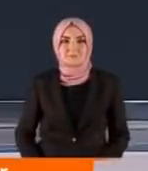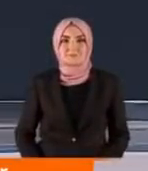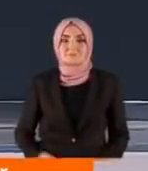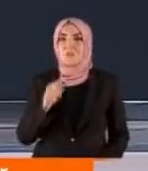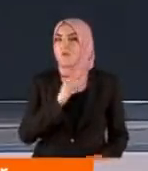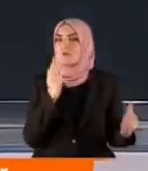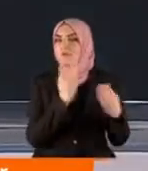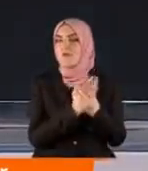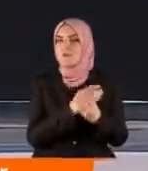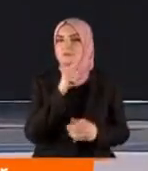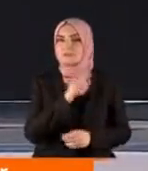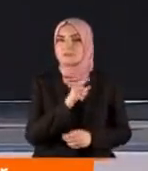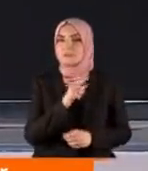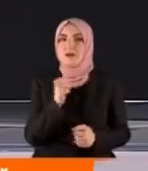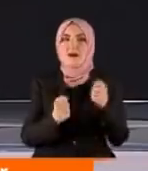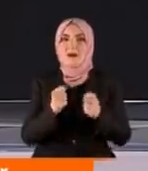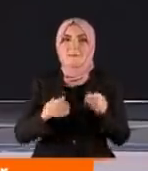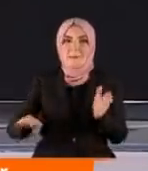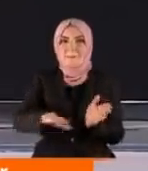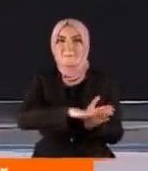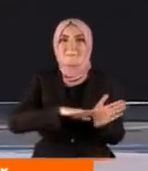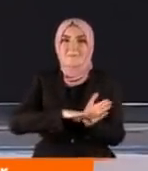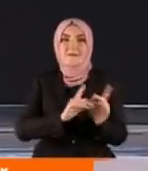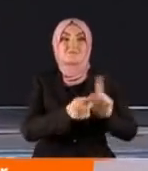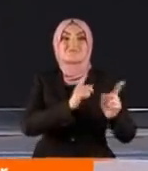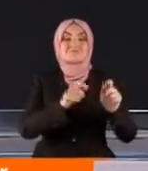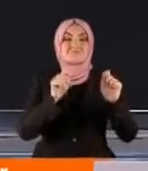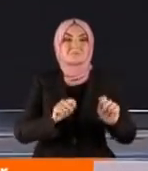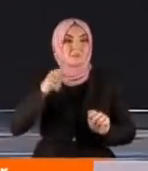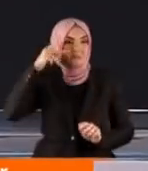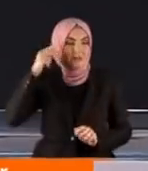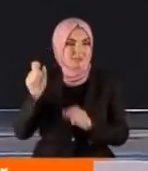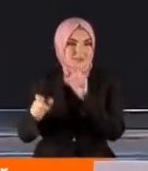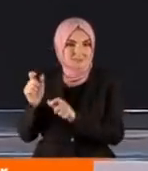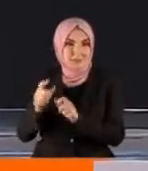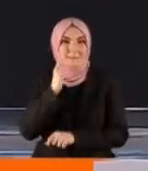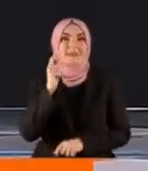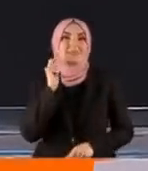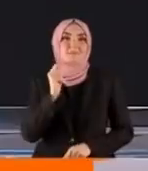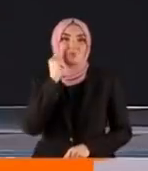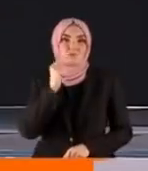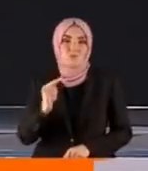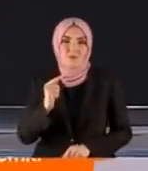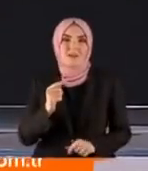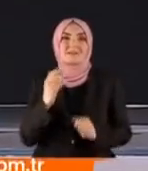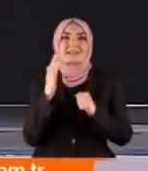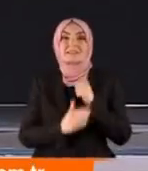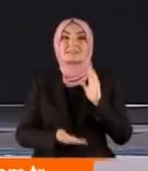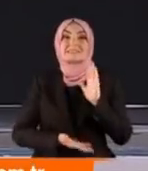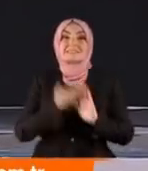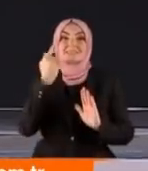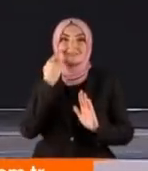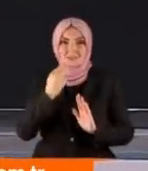Ve o dosya. Değnekçiler. 1 Temmuz'da kısıtlamaların kalkmasıyla sokak hareketlendi ama bu da bir başka sorun ortaya çıkardı